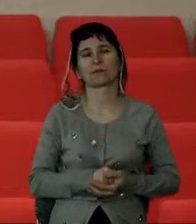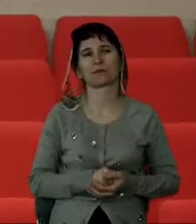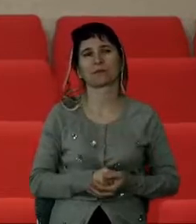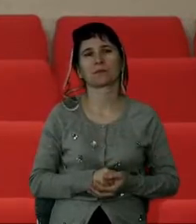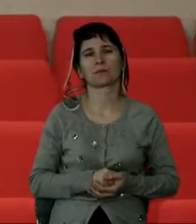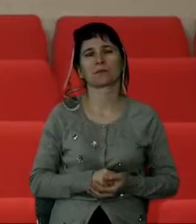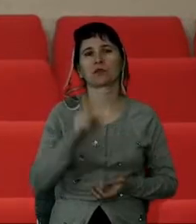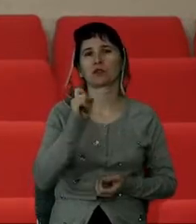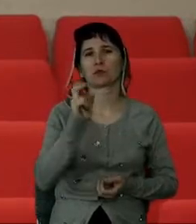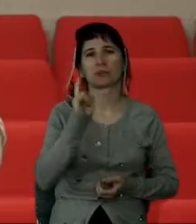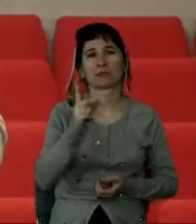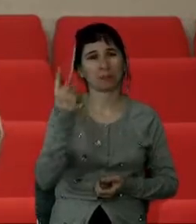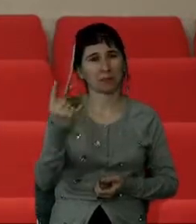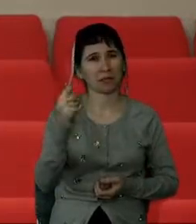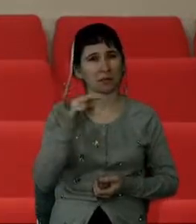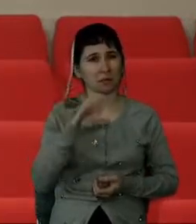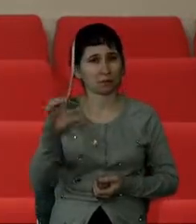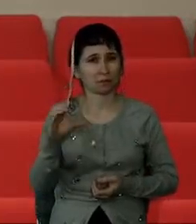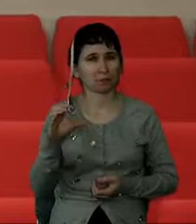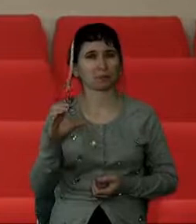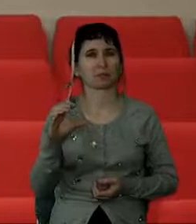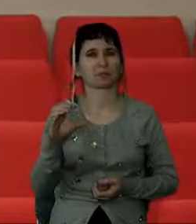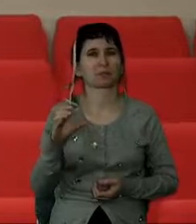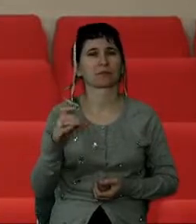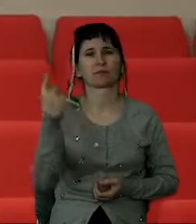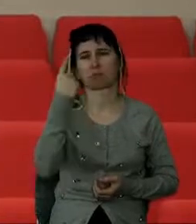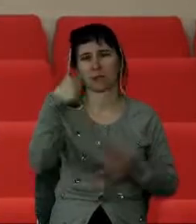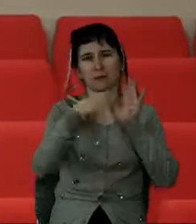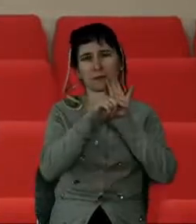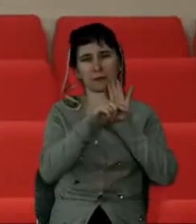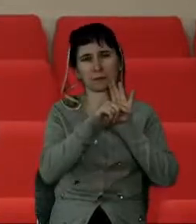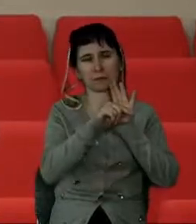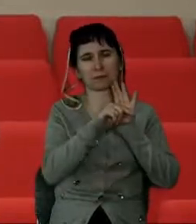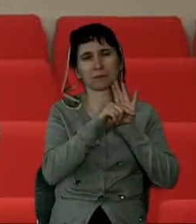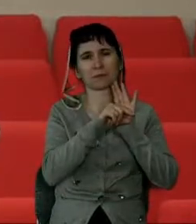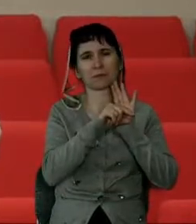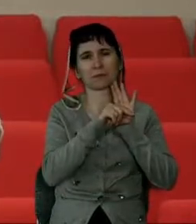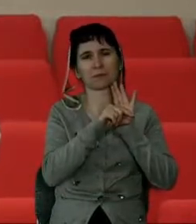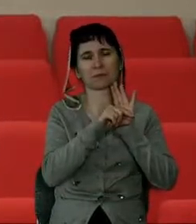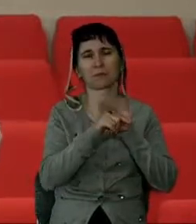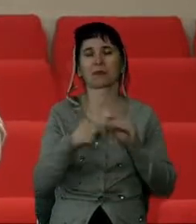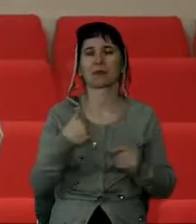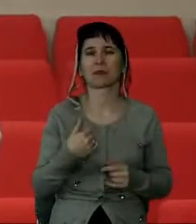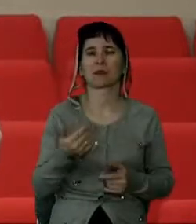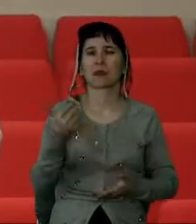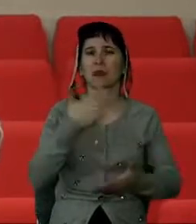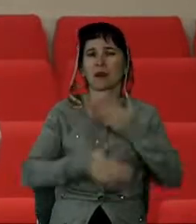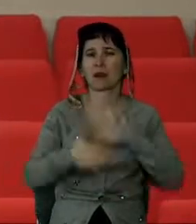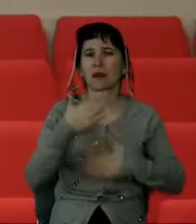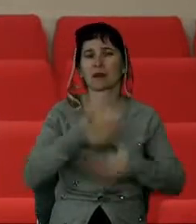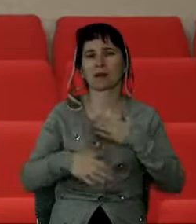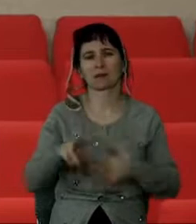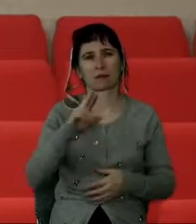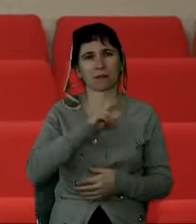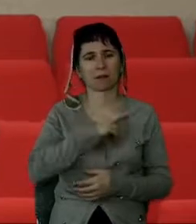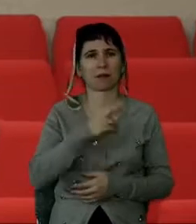Це з 121-го псалму, перший вірш. «І радів, як